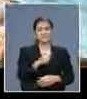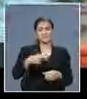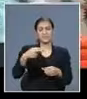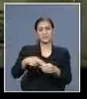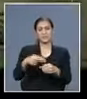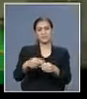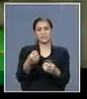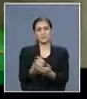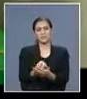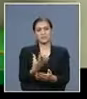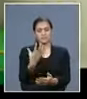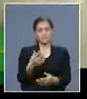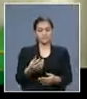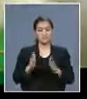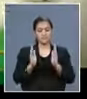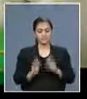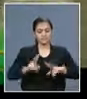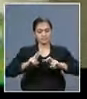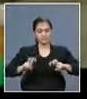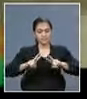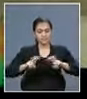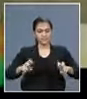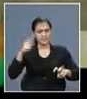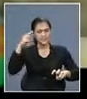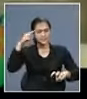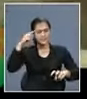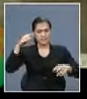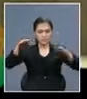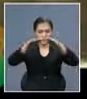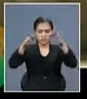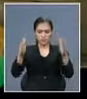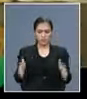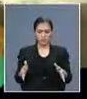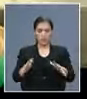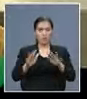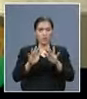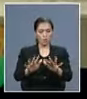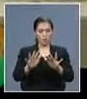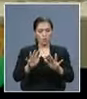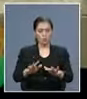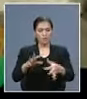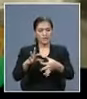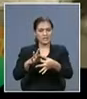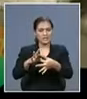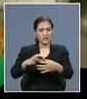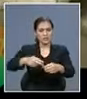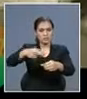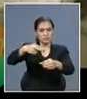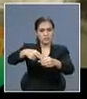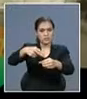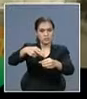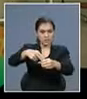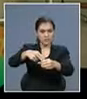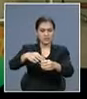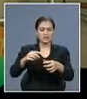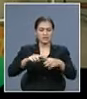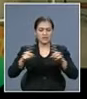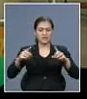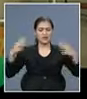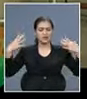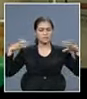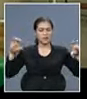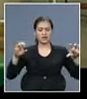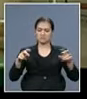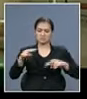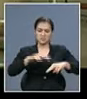แพงนักวิจัยอิสระคิดเครื่องอบพลาสติกและยางรถยนต์เก่าเป็นน้ำมันเชื้อเพลิงได้แต่ภาครัฐไม่เหลียวแลเครื่องนี้เราจะเรียก